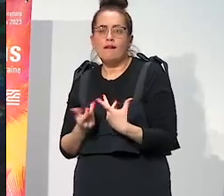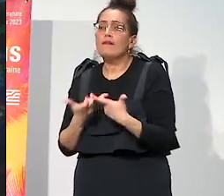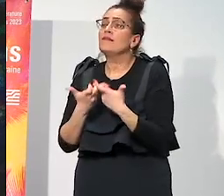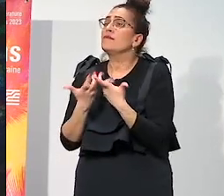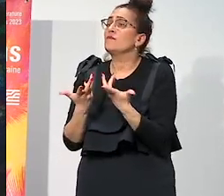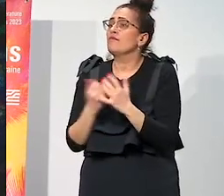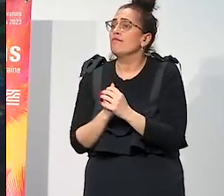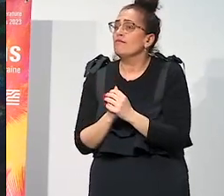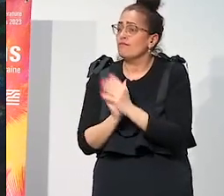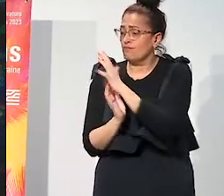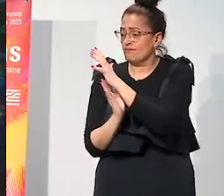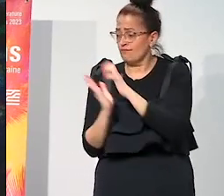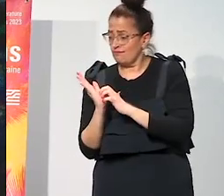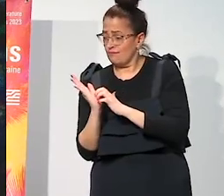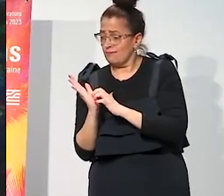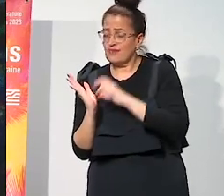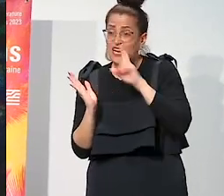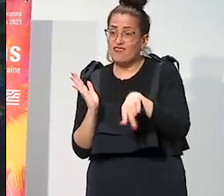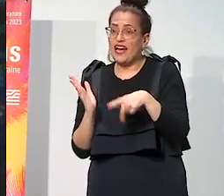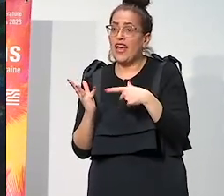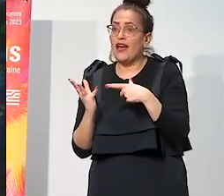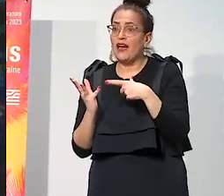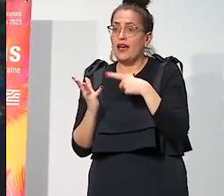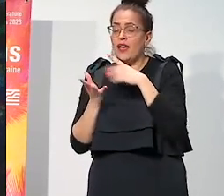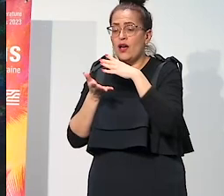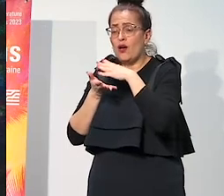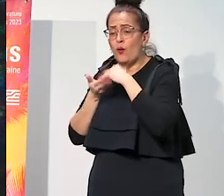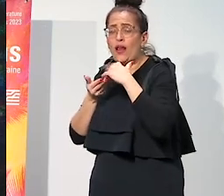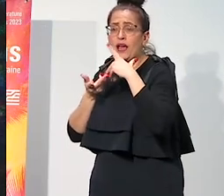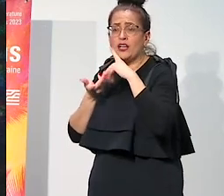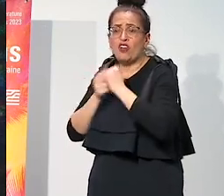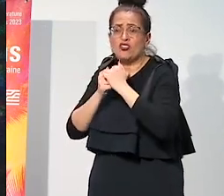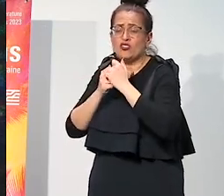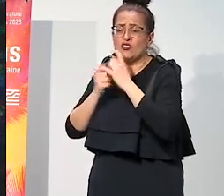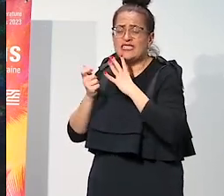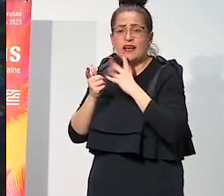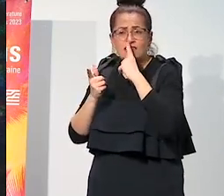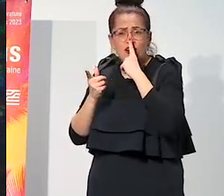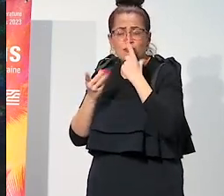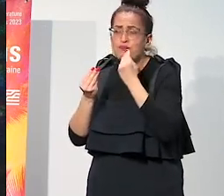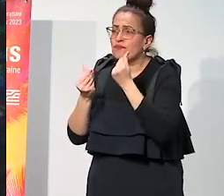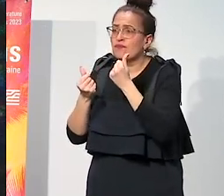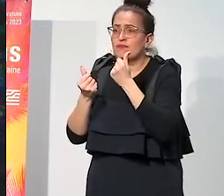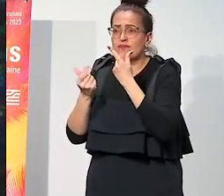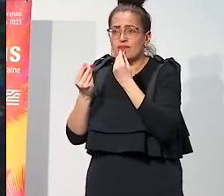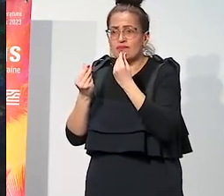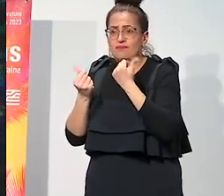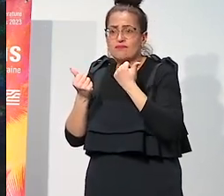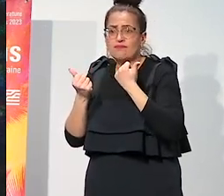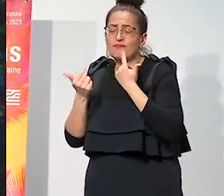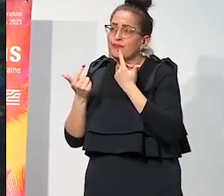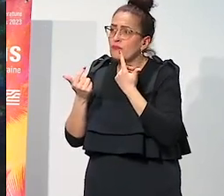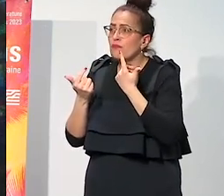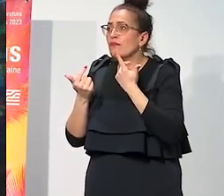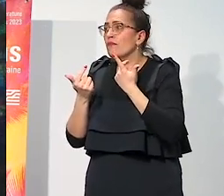parce que le texte a été tellement malmené. Il y a deux choses. Il y a à la fois le fait